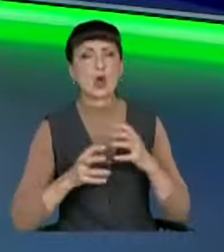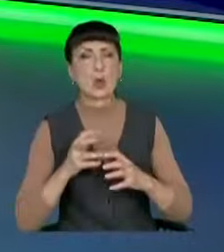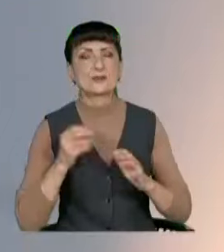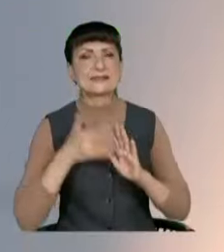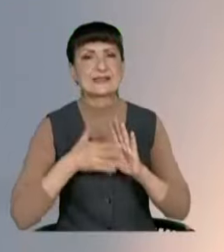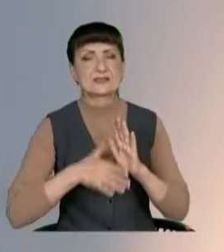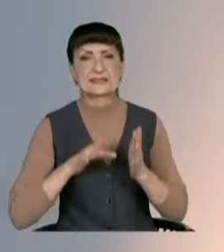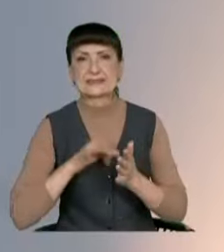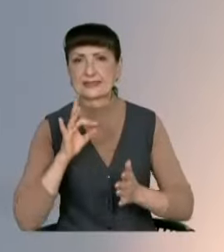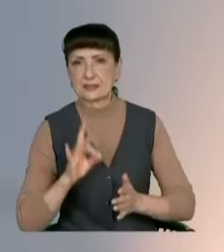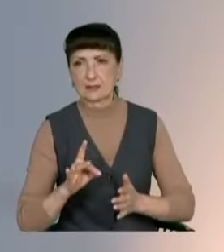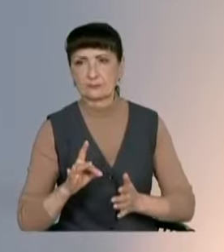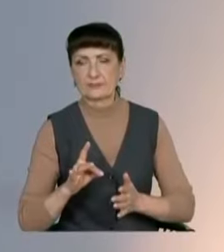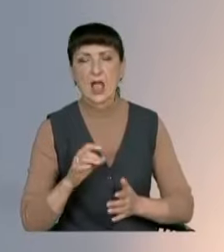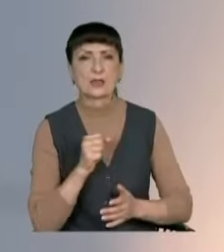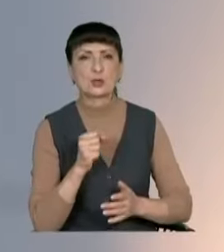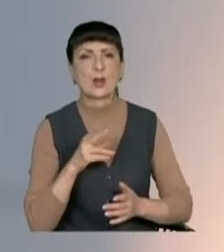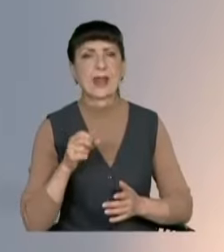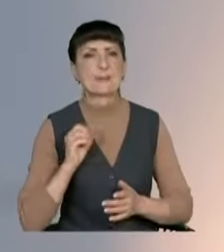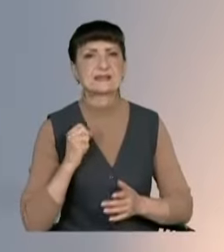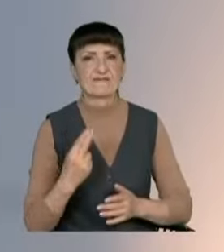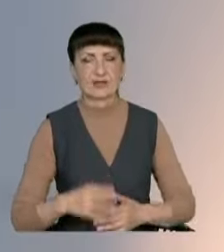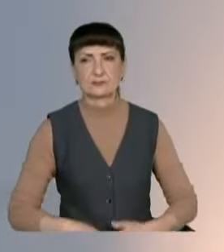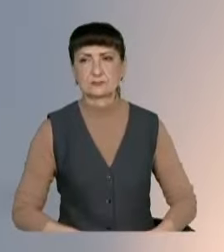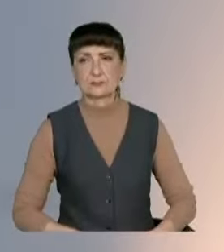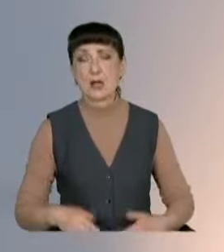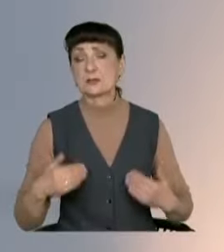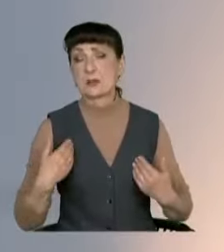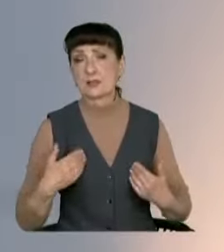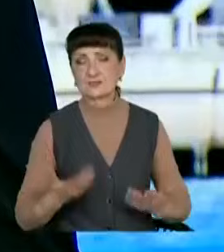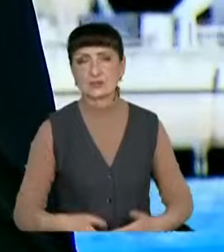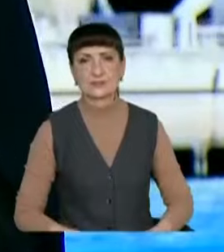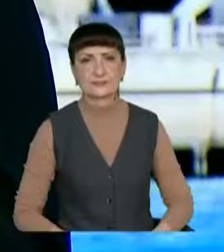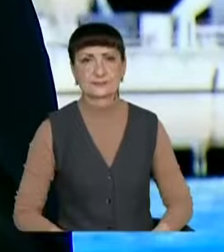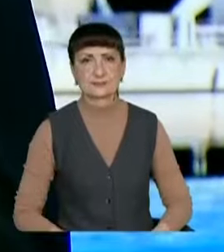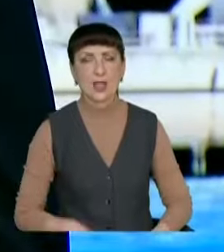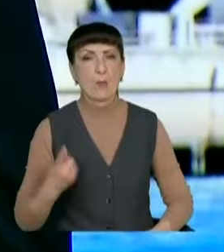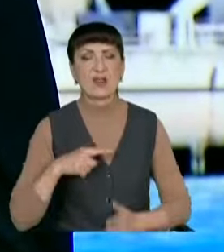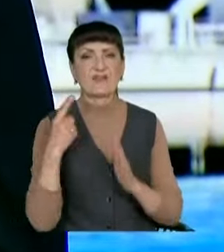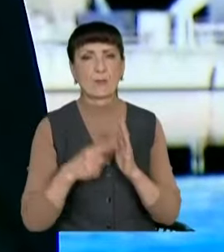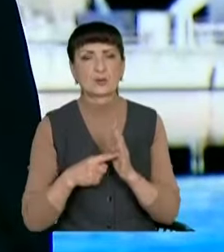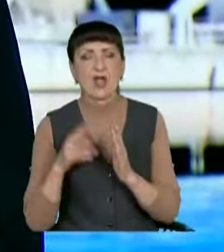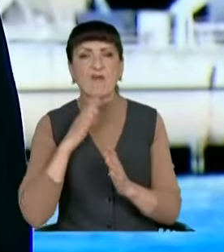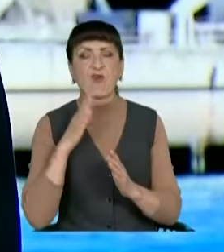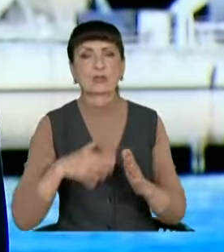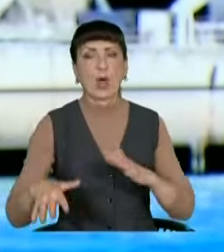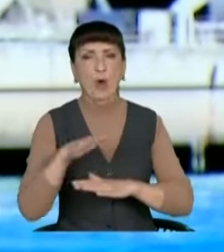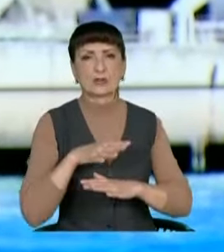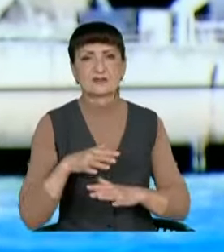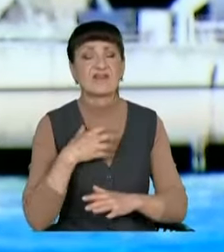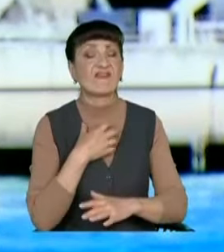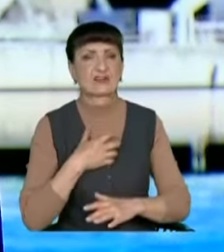центра Water Hub Анатолием Рябцевым. Здравствуйте, Анатолий Дмитриевич. И вот первый вопрос. Водная отрасль – одна из